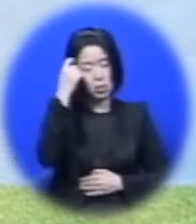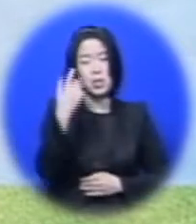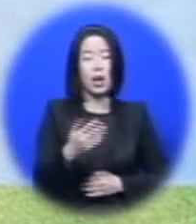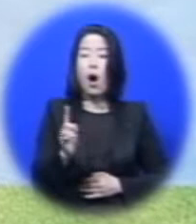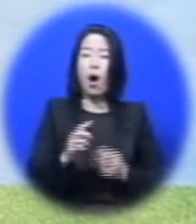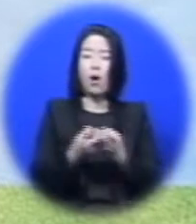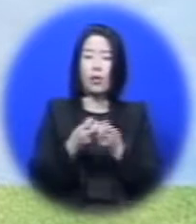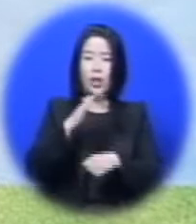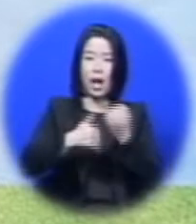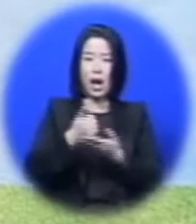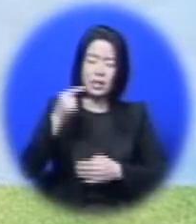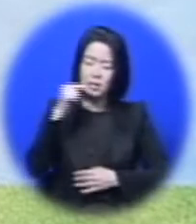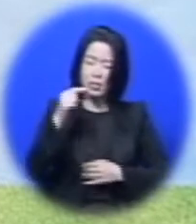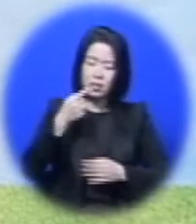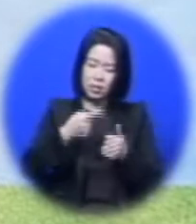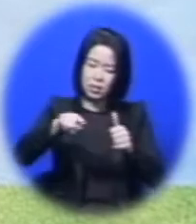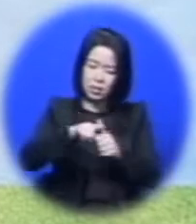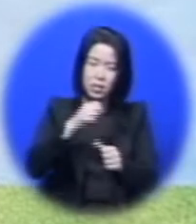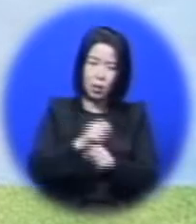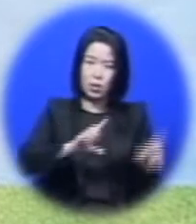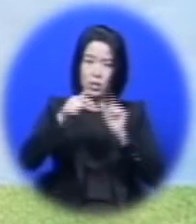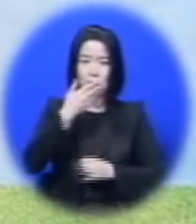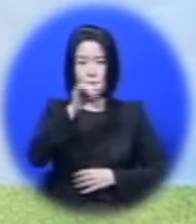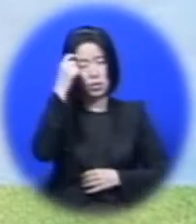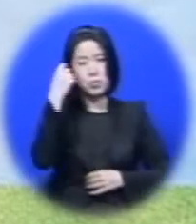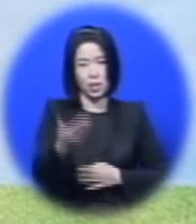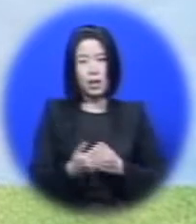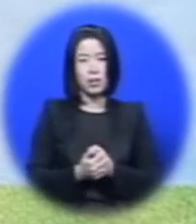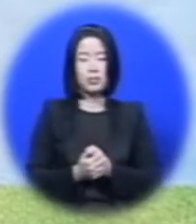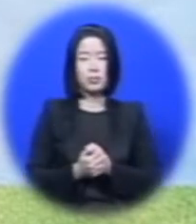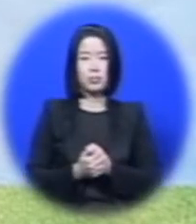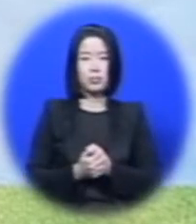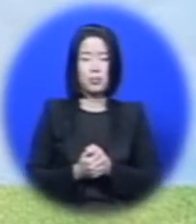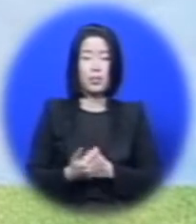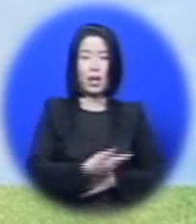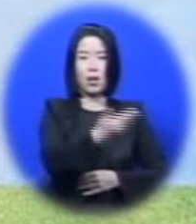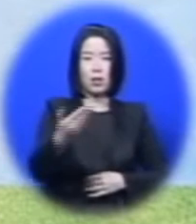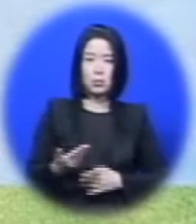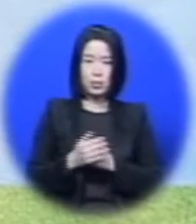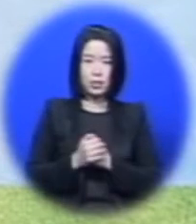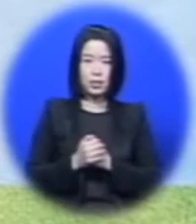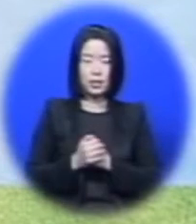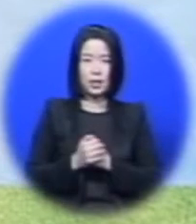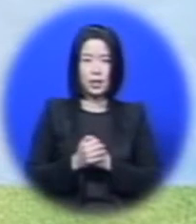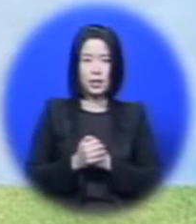어떻게 하나님을 철저히 의지하고 살 수 있겠습니까? 여러분,